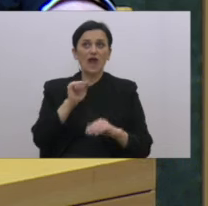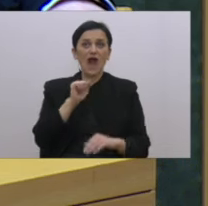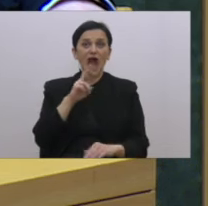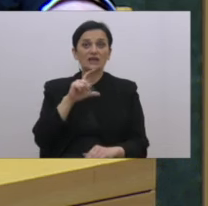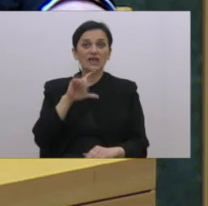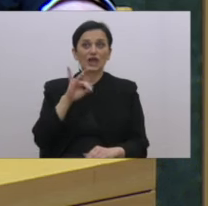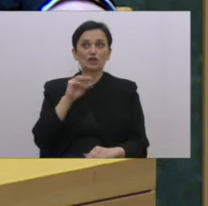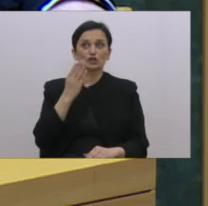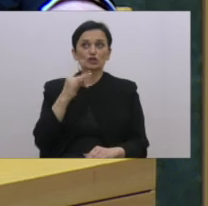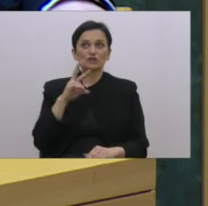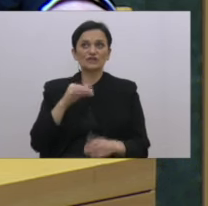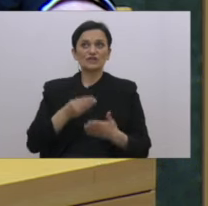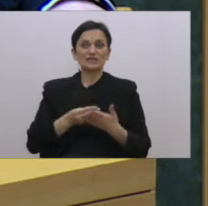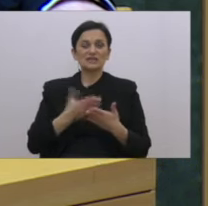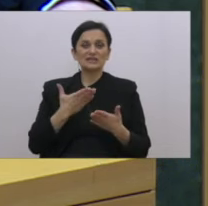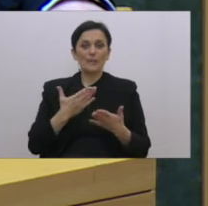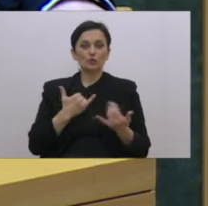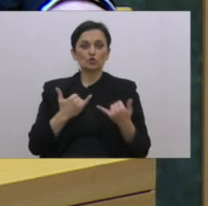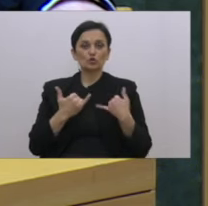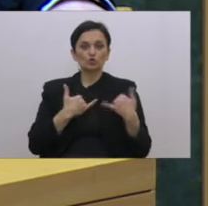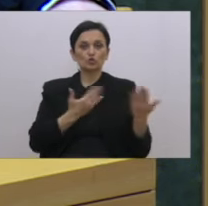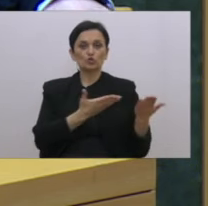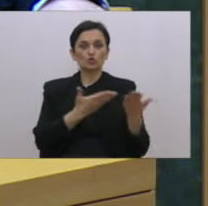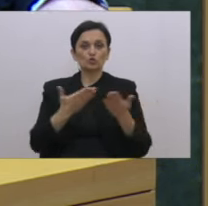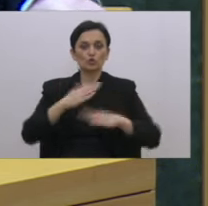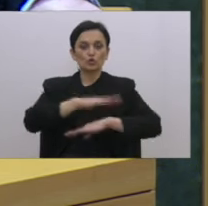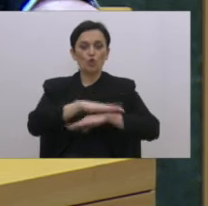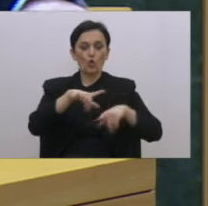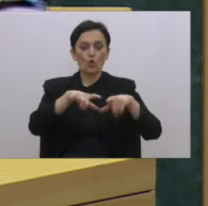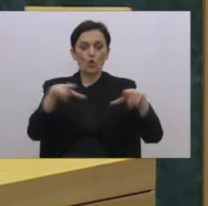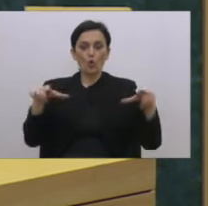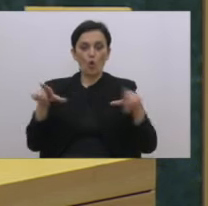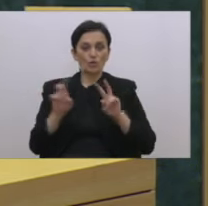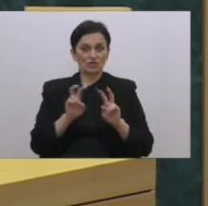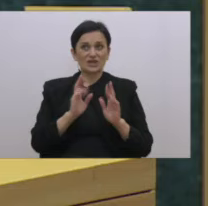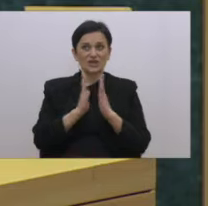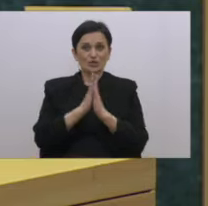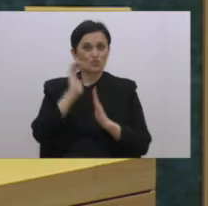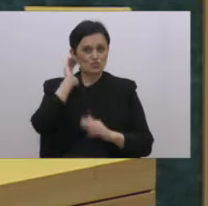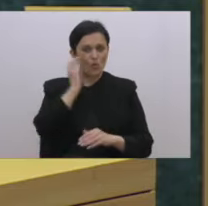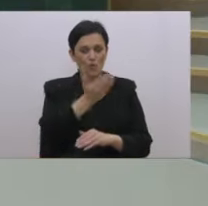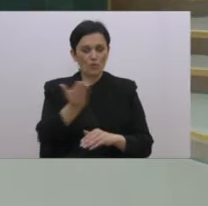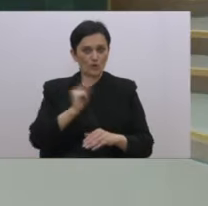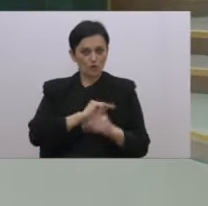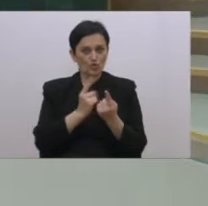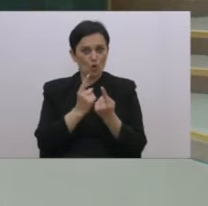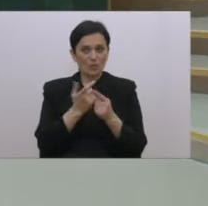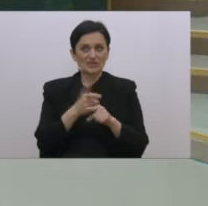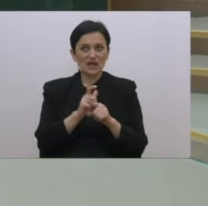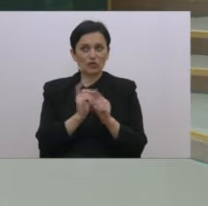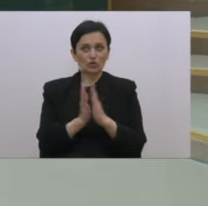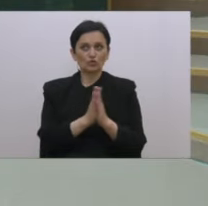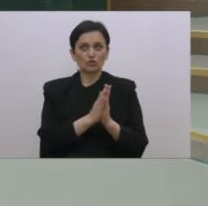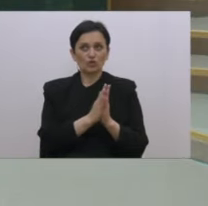Adenşveli Sapatio stumrebis lojaşi. İknep momis minut ra kolege bu zaliyan ktot.